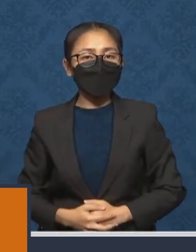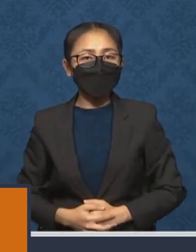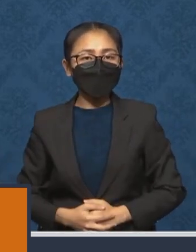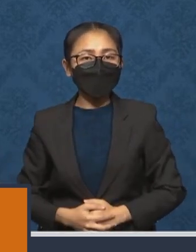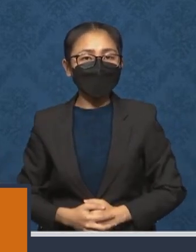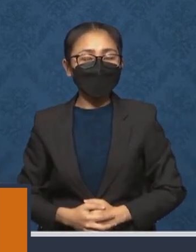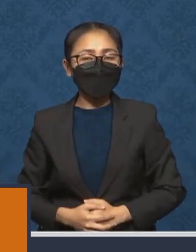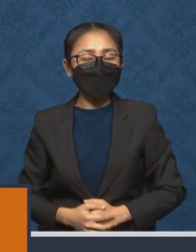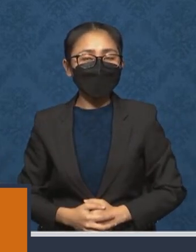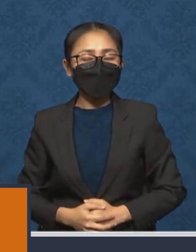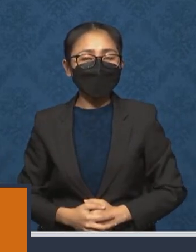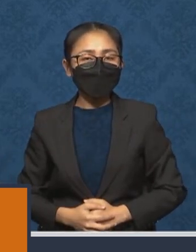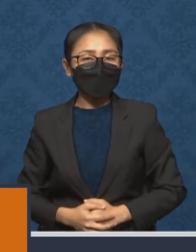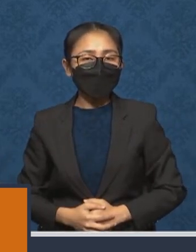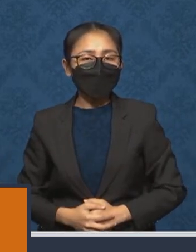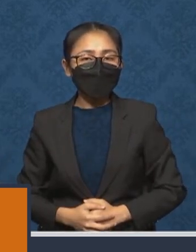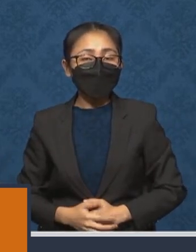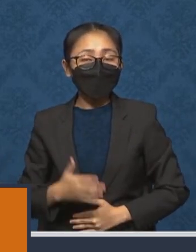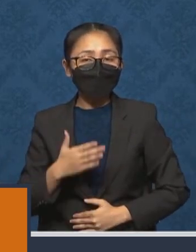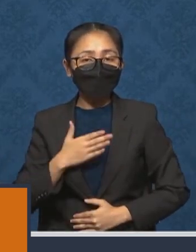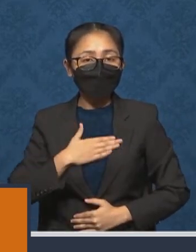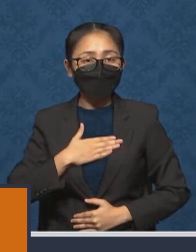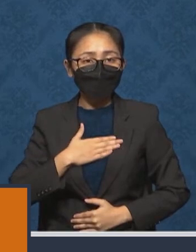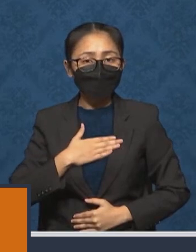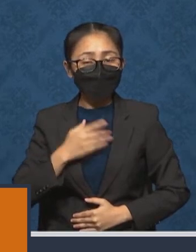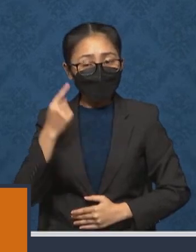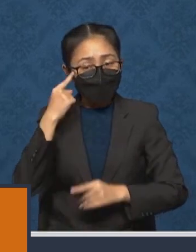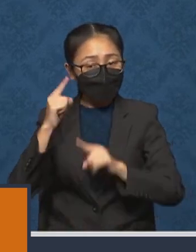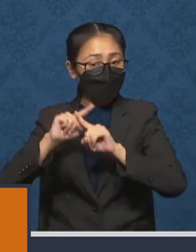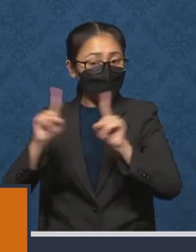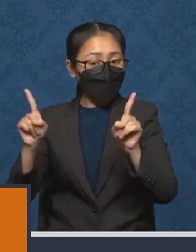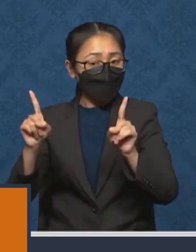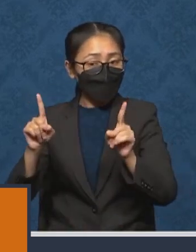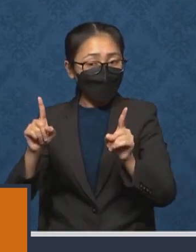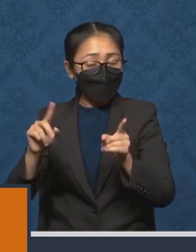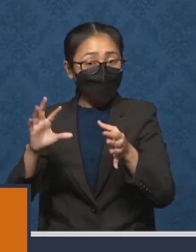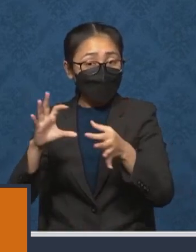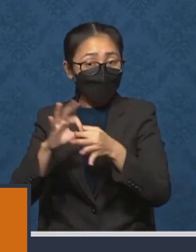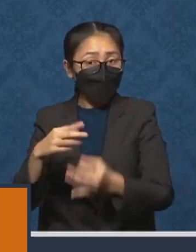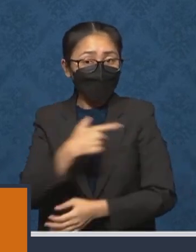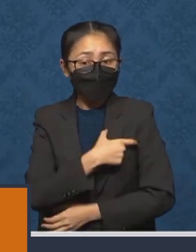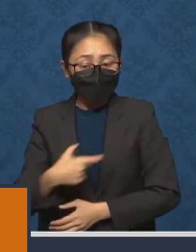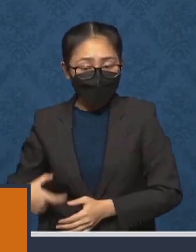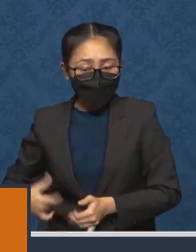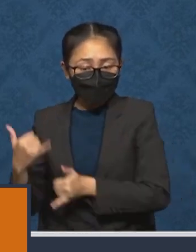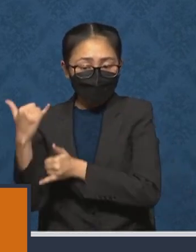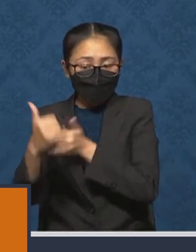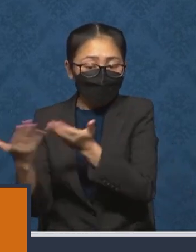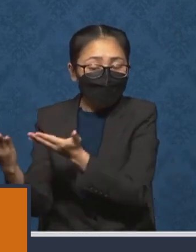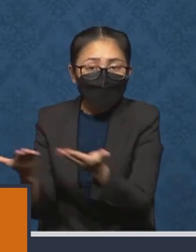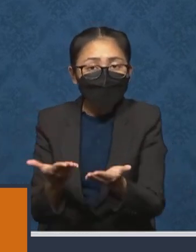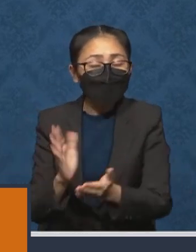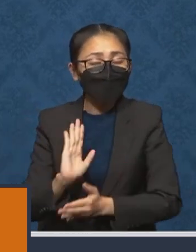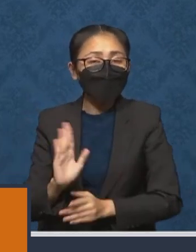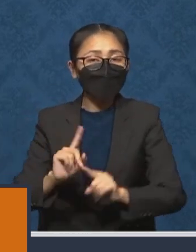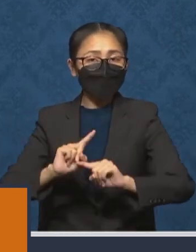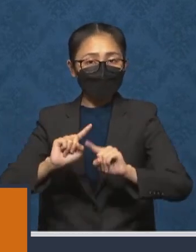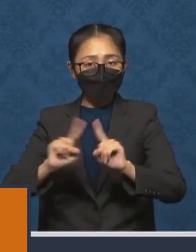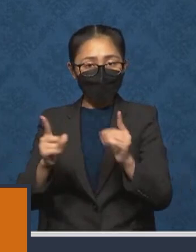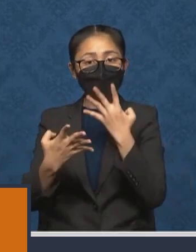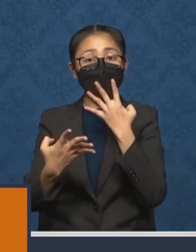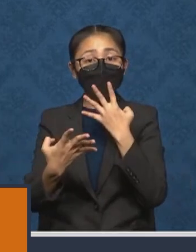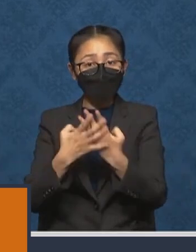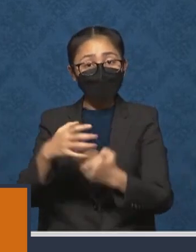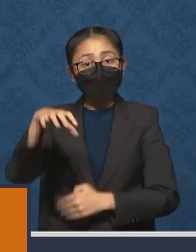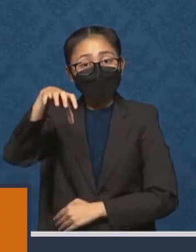ท่านประธานครับผมมิได้ไม่เห็นด้วยให้มีการรับเสด็จนะครับแต่ผมเห็นว่ากรมราชทัณฑ์ควรจะจัดสรร